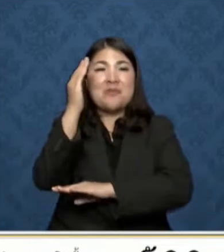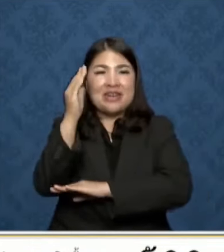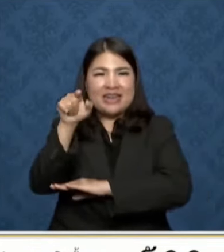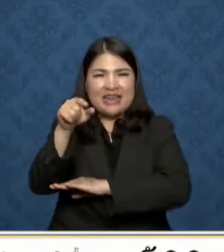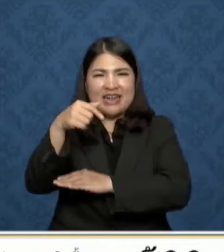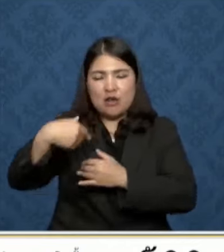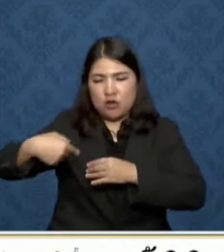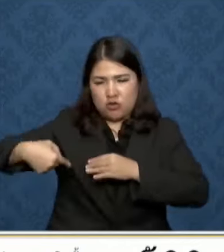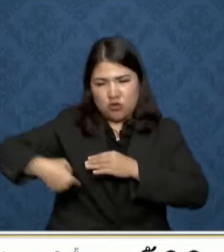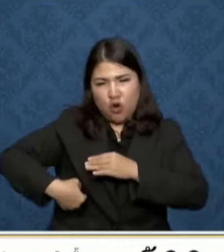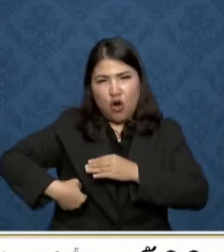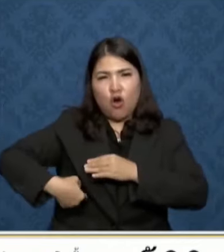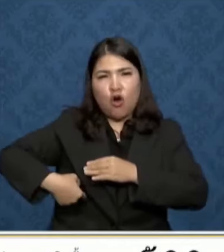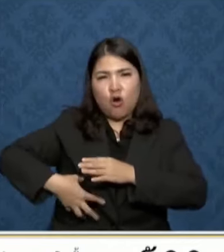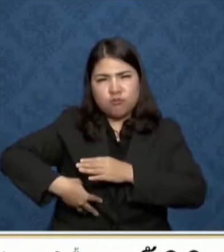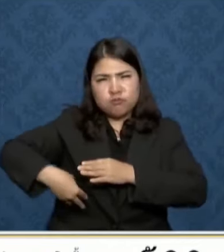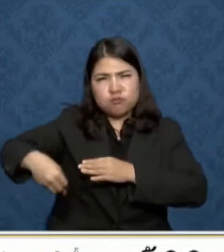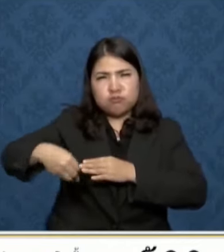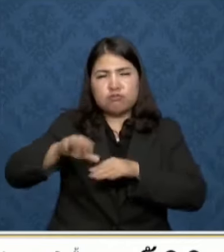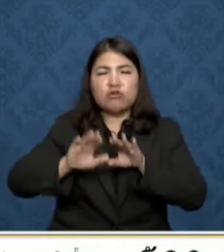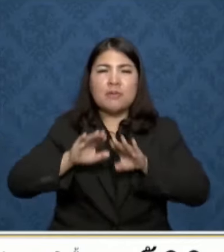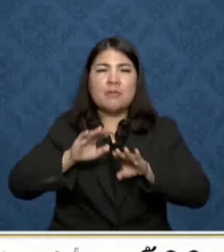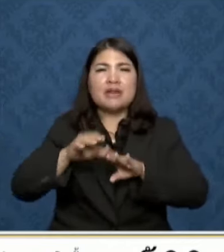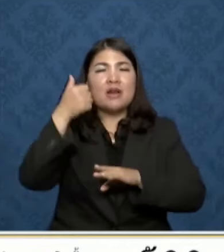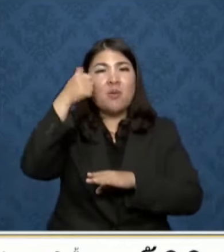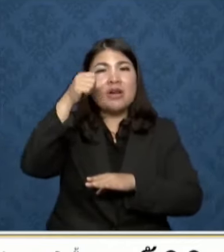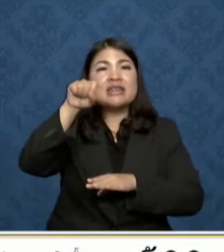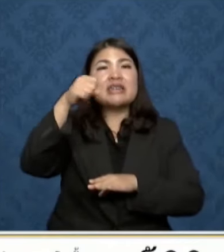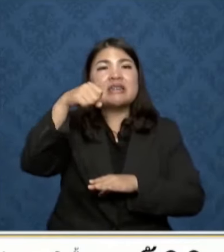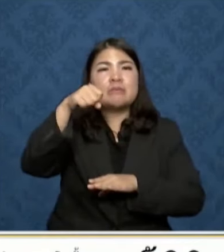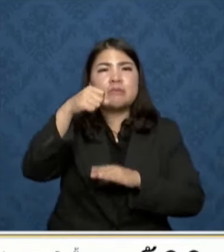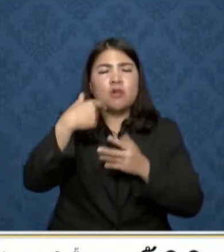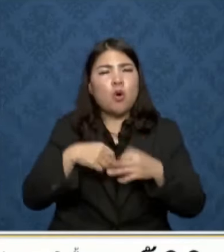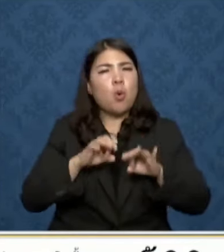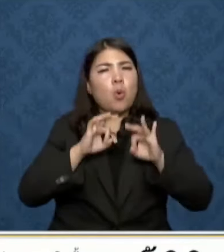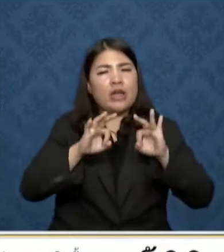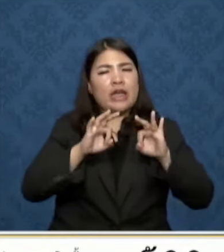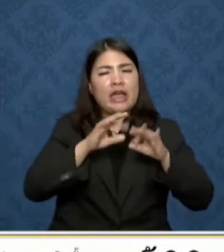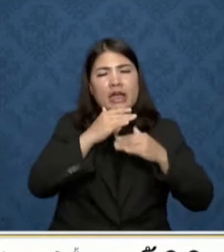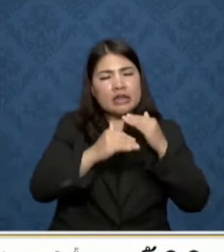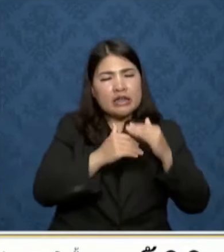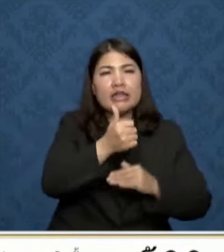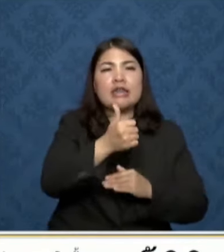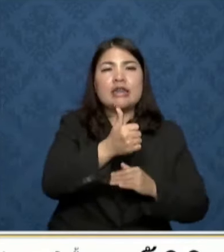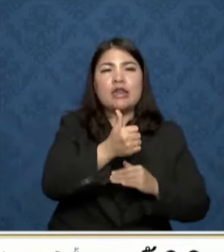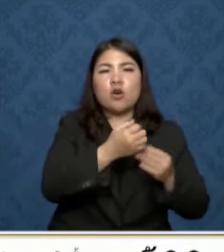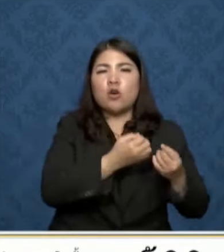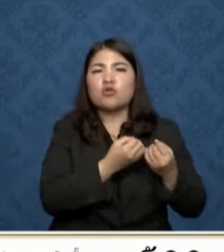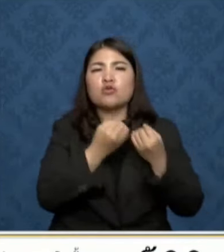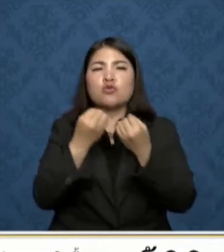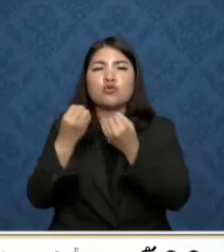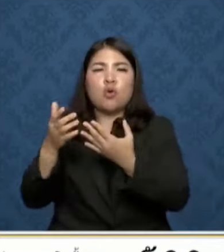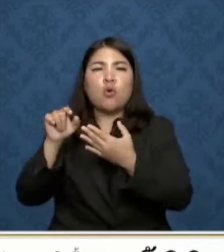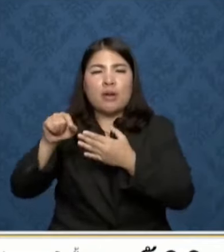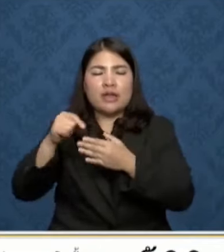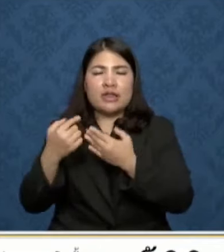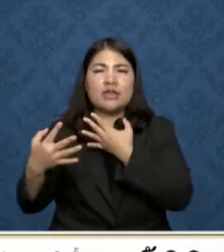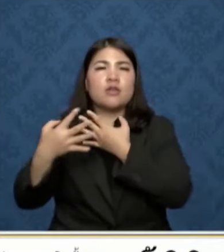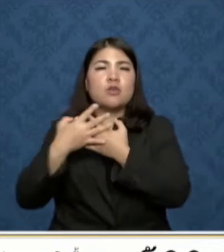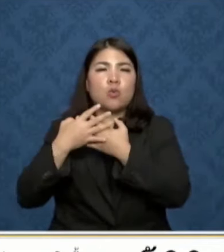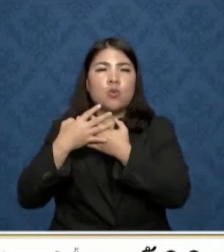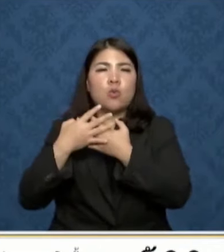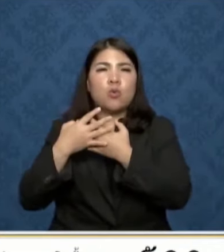้ แล้วกให้ยาคาเชื้อทั้หลดเลดดำอยู่ไดประมาณสั 10 วัน ก็ stableีกส่งกลบไปโงพยาบาใเรื่องจำไปให้ยาค่าเช้อต่อ